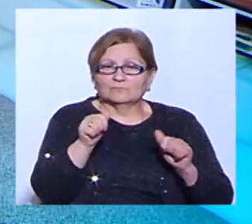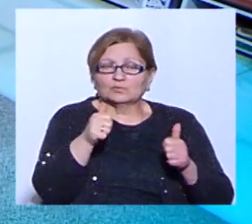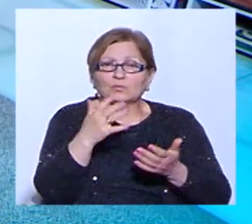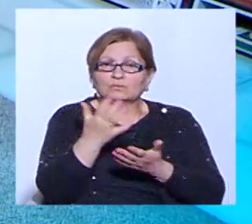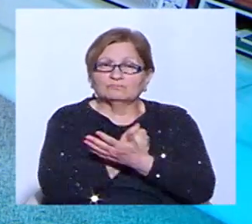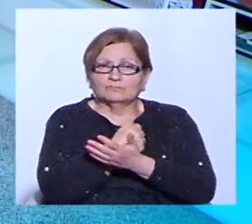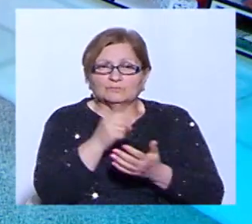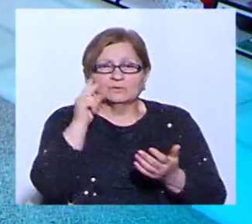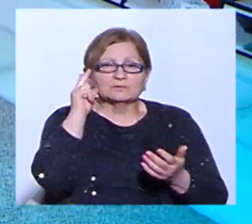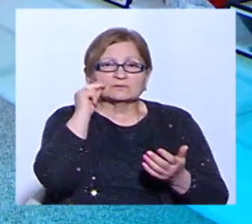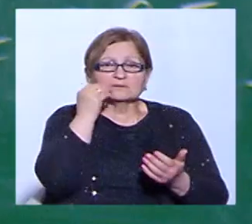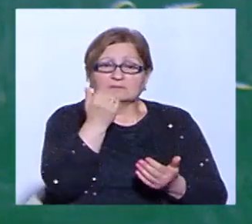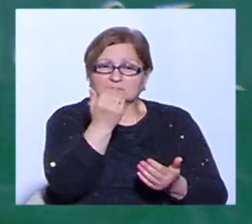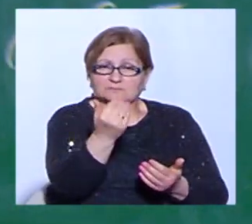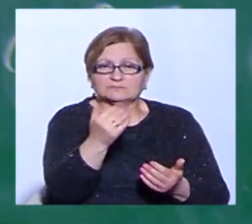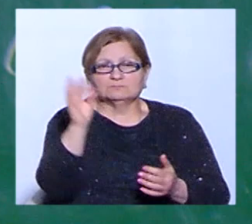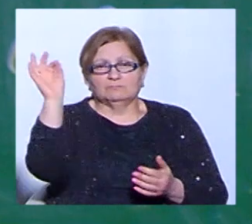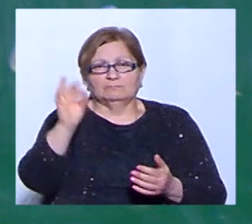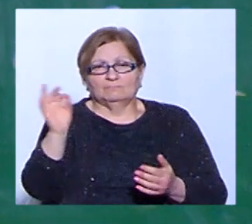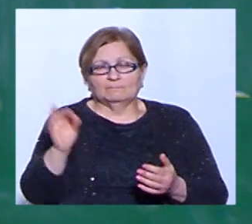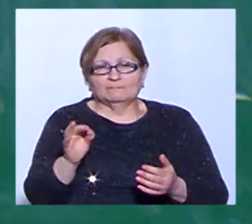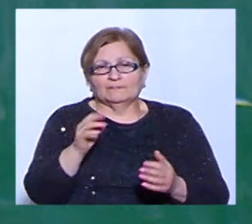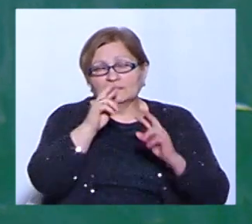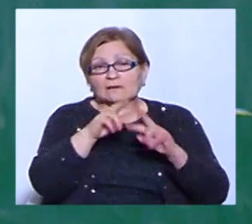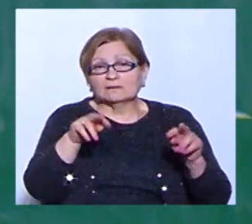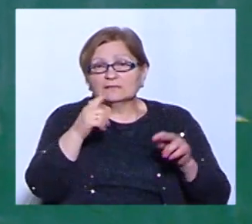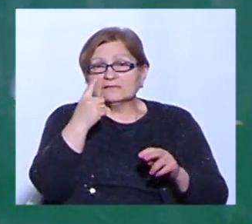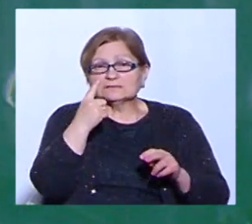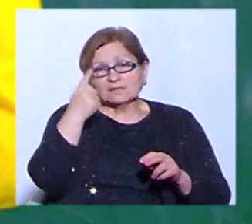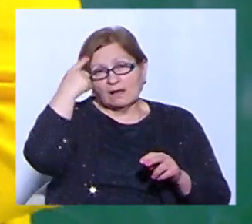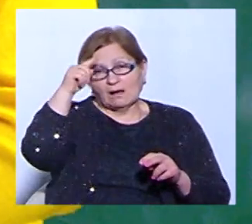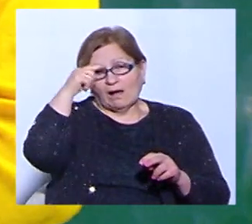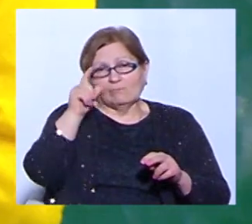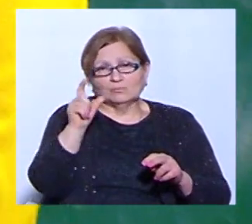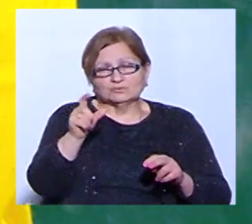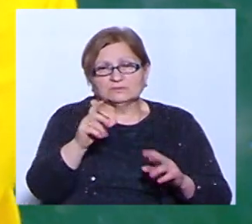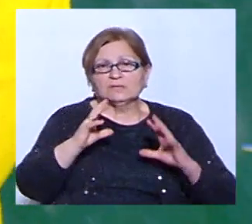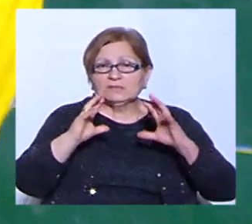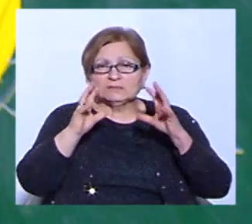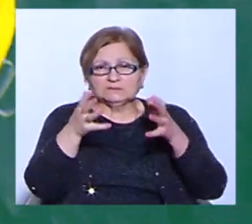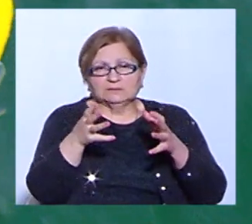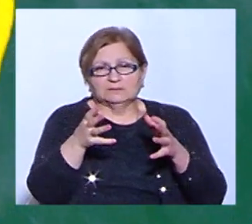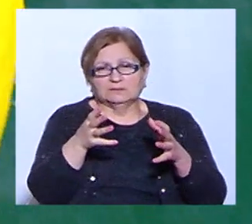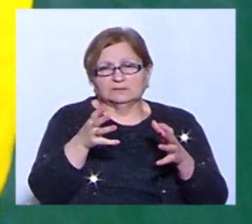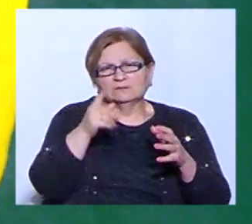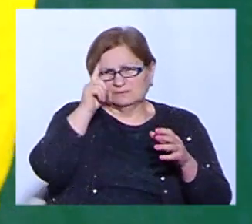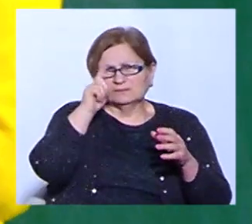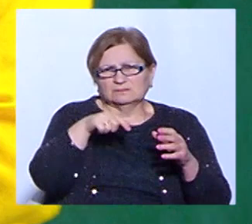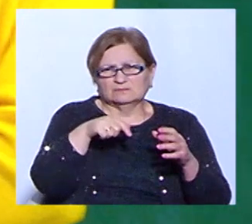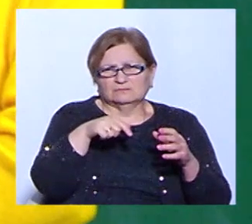ვიპოვოთ რიცხვის პროცენტი და განვიხილოთ ერთი ძალიან საინტერესო ამოცანა. დედამიწა ჩვენ ვიცით,